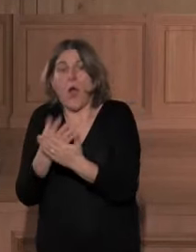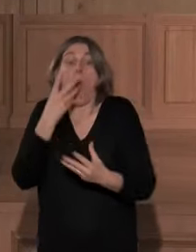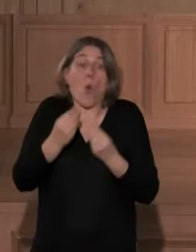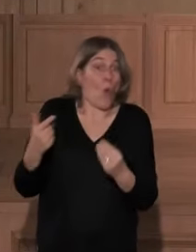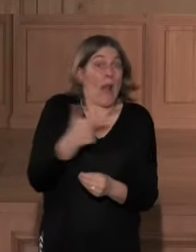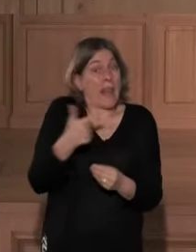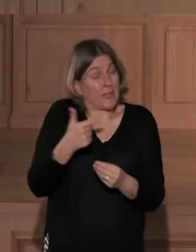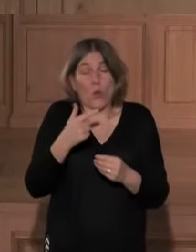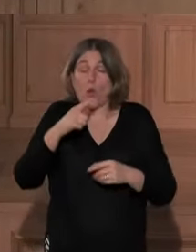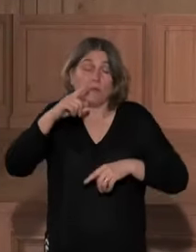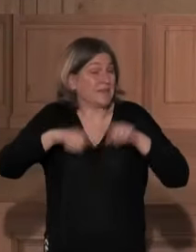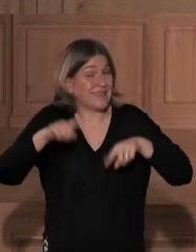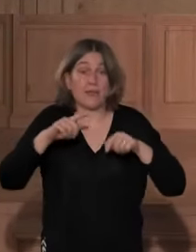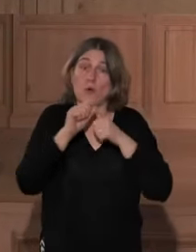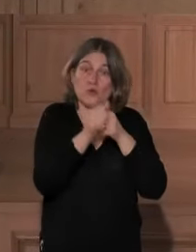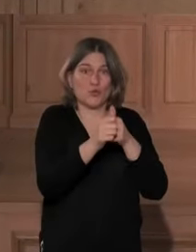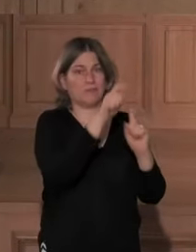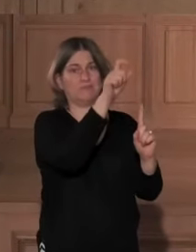Voilà.